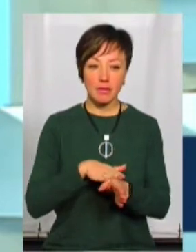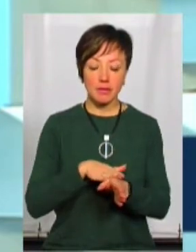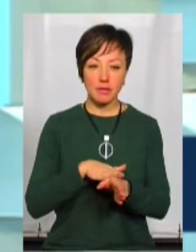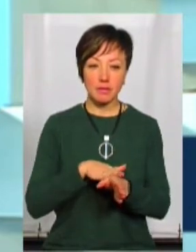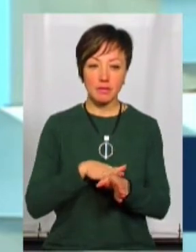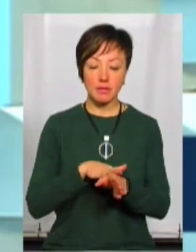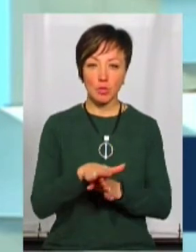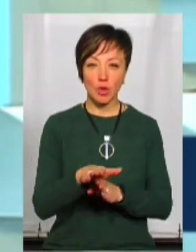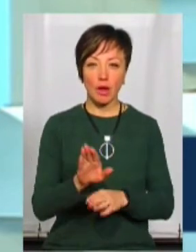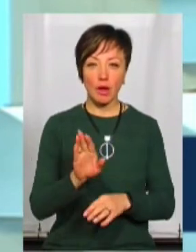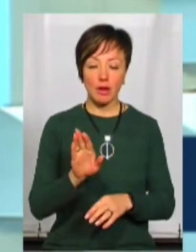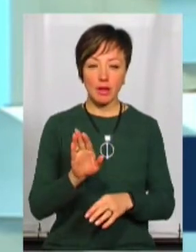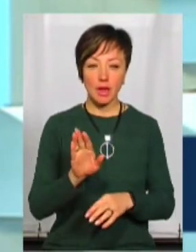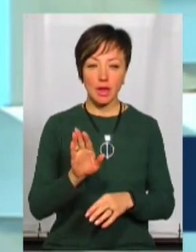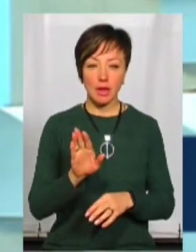відбулося